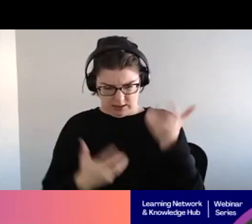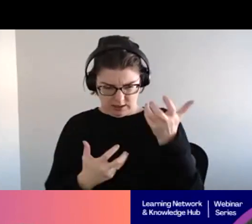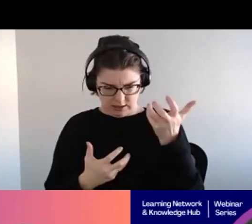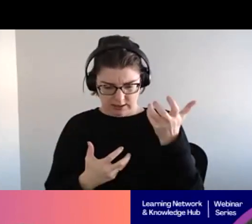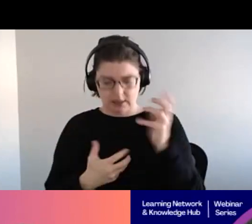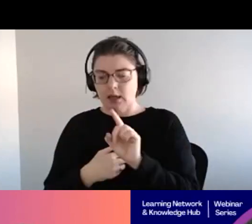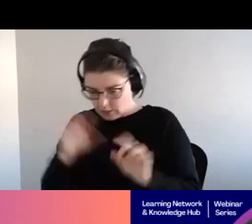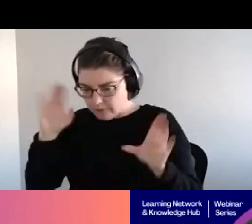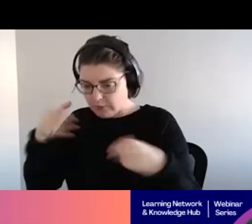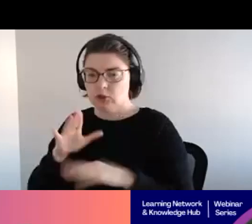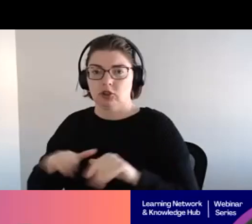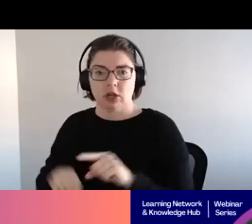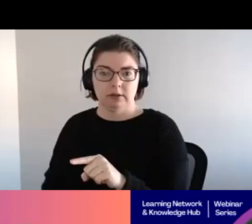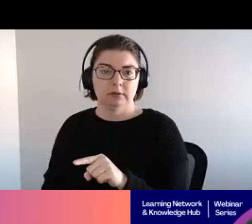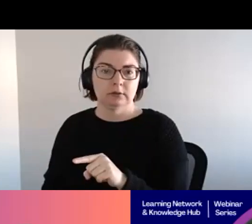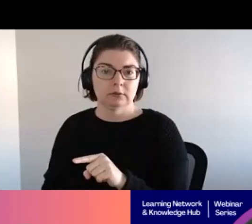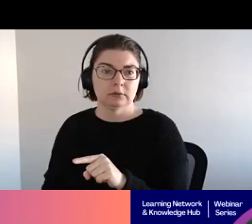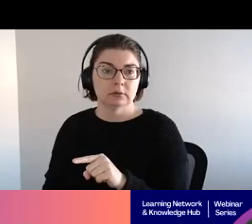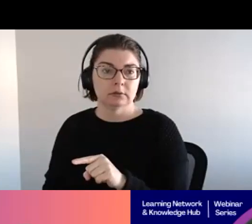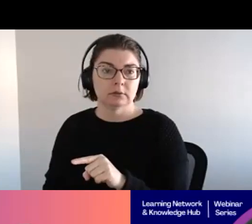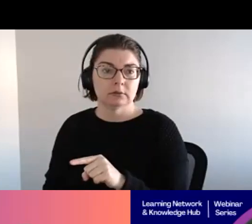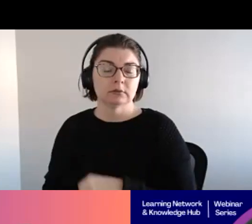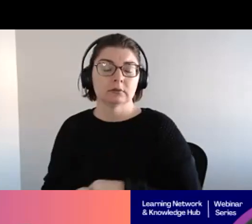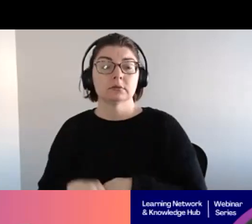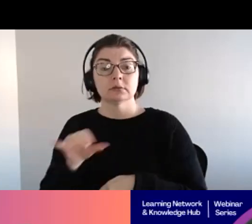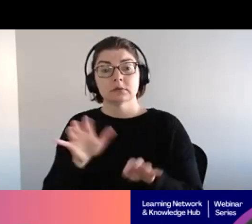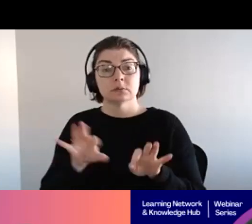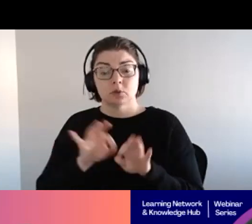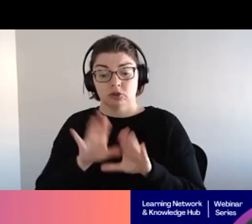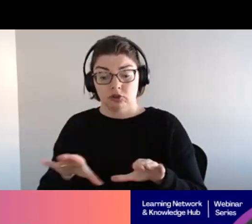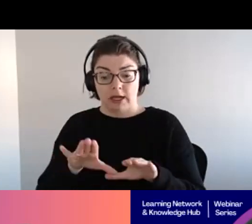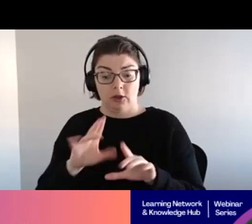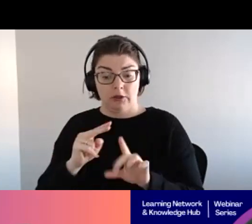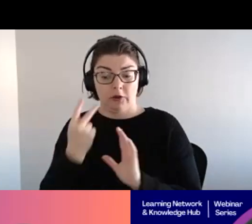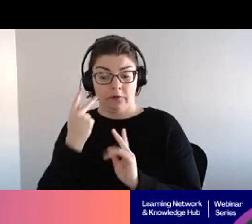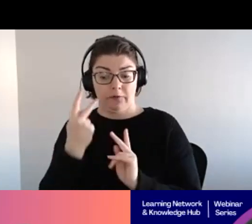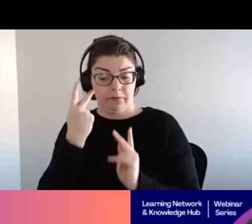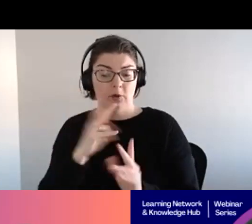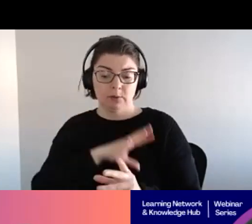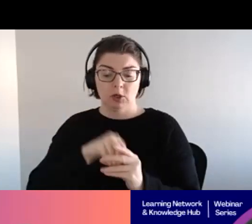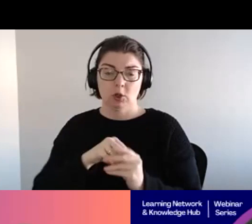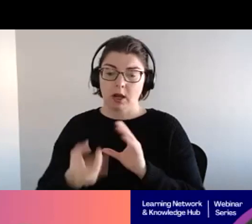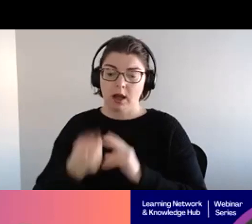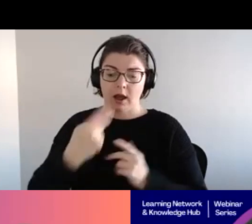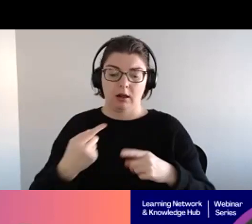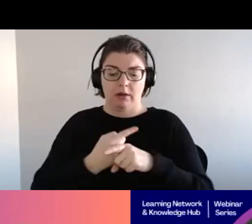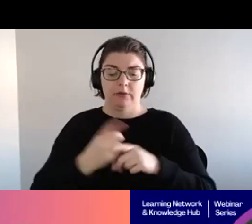l'enfant agit quand il les rapports et ce que disent les adultes écouter les enfants et donc